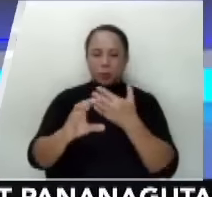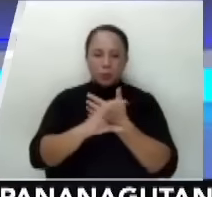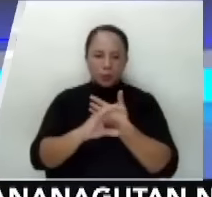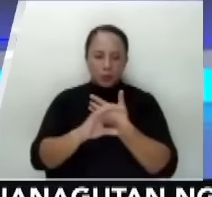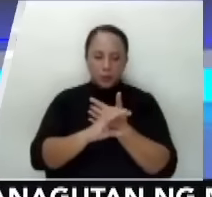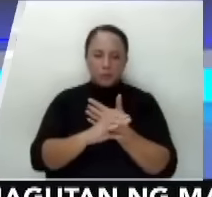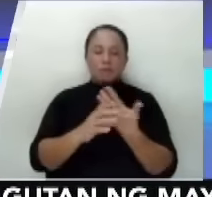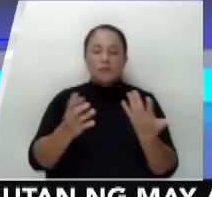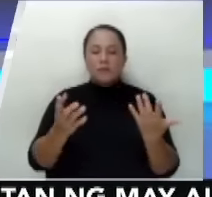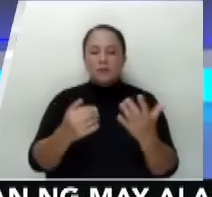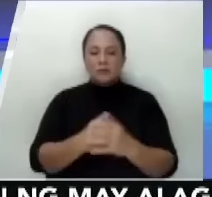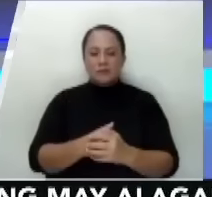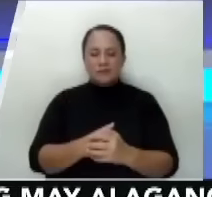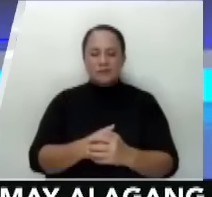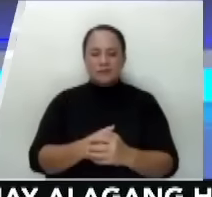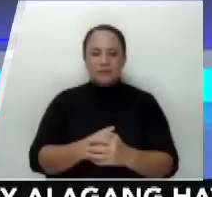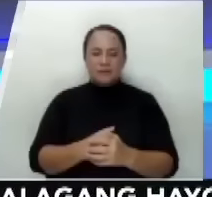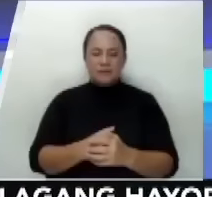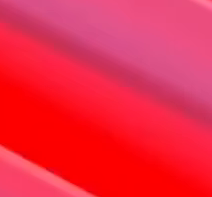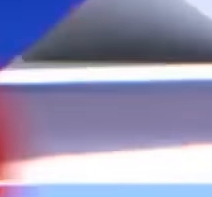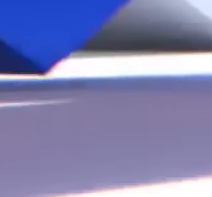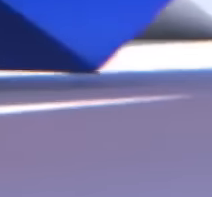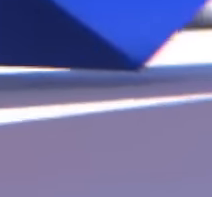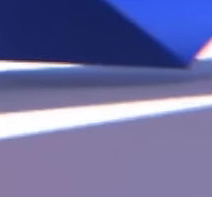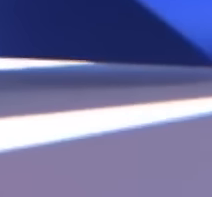niyan. Nakatutok si Sandra Aguinaldo.